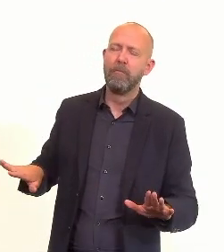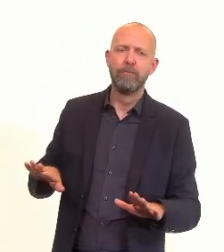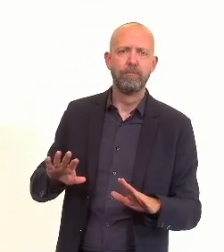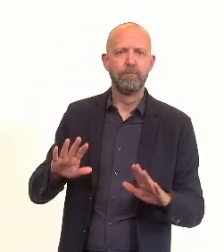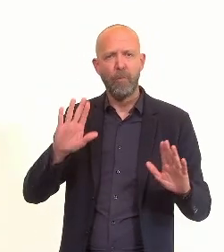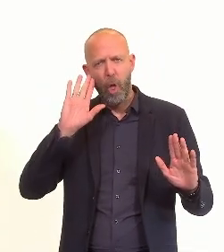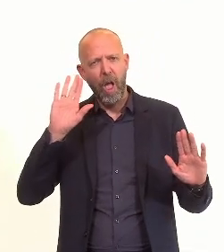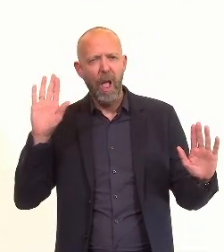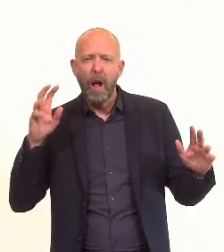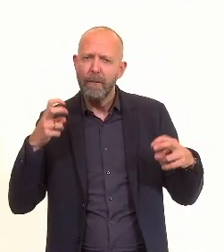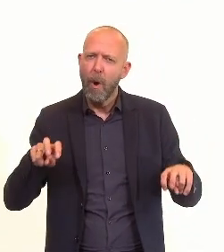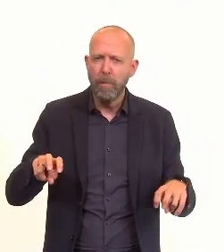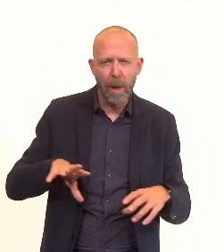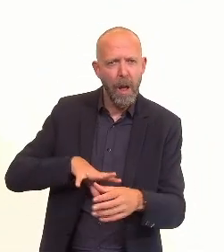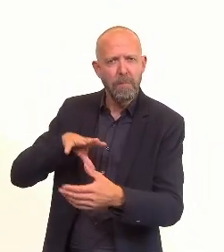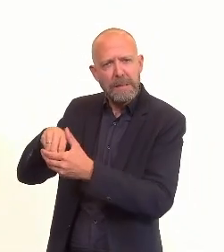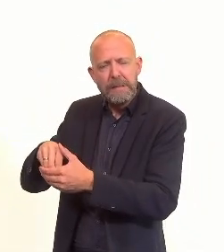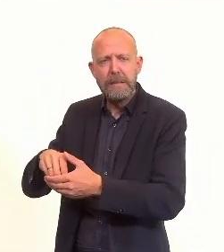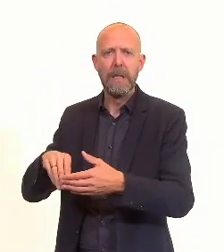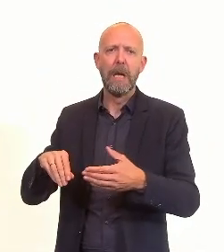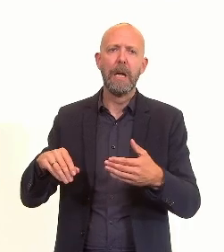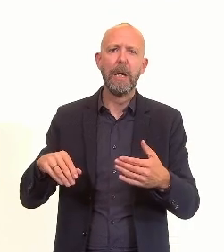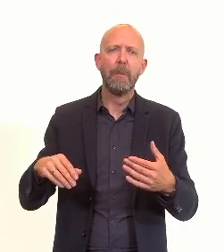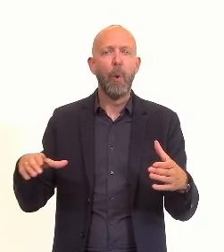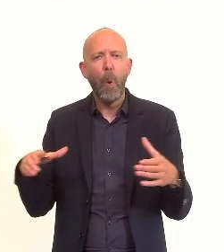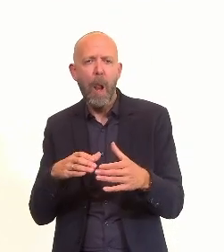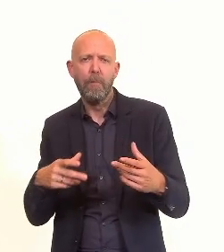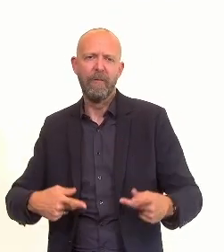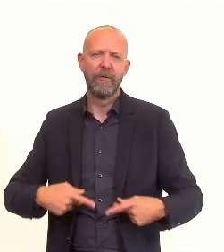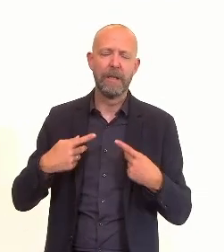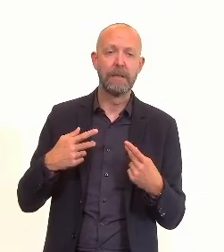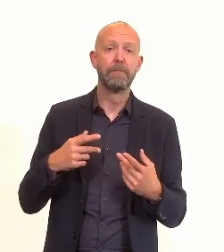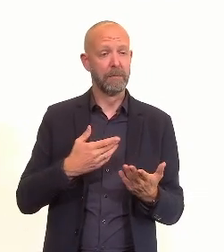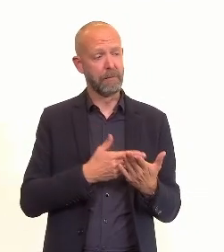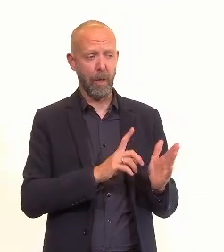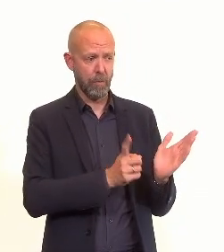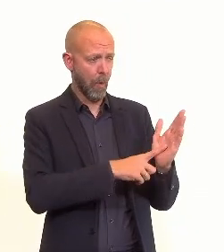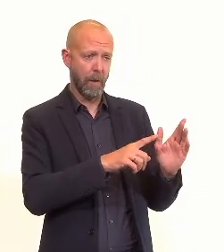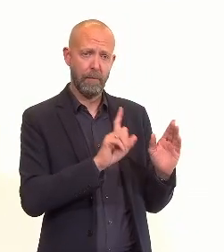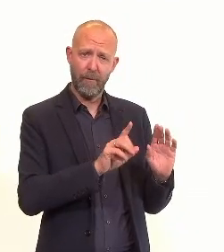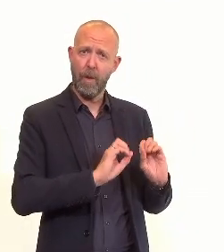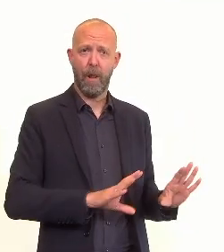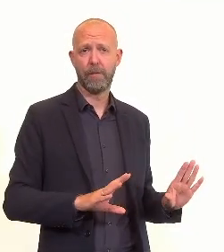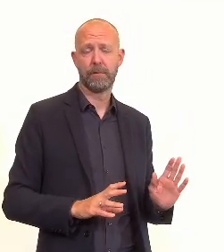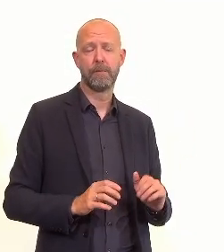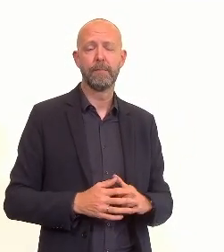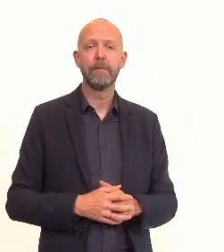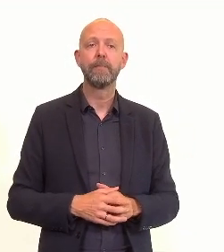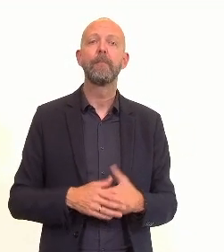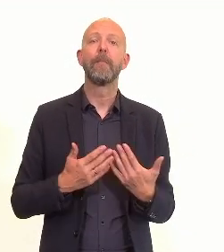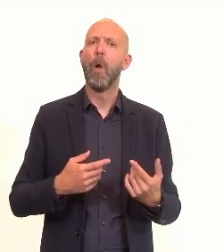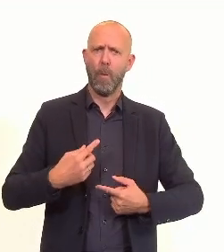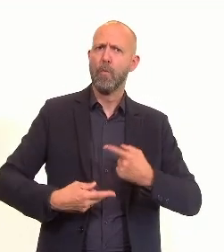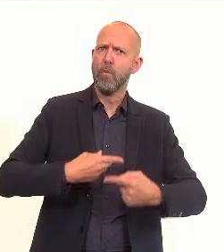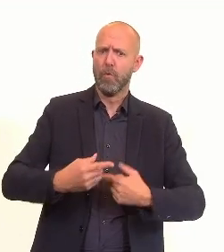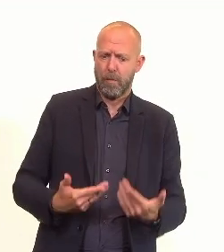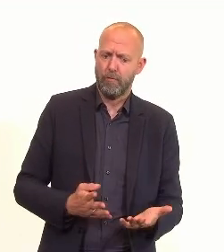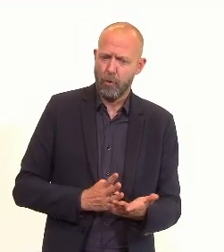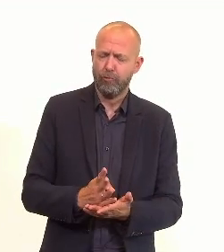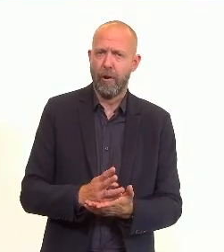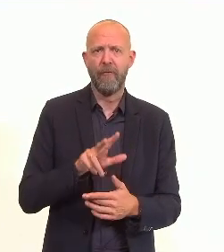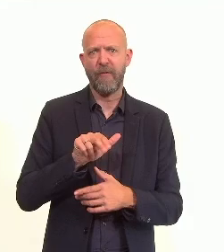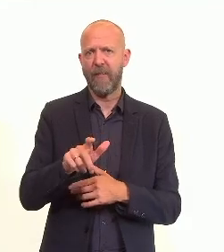cuisine. Et parfois, il peut y avoir des points de blocage sur des projets et trouver les leviers n'est pas forcément évident. Donc, on a créé ce qu'on